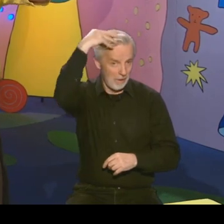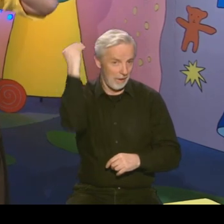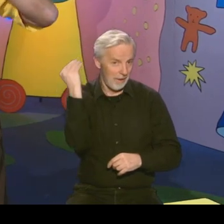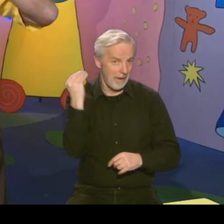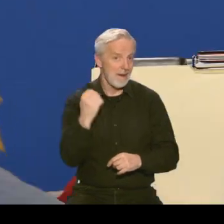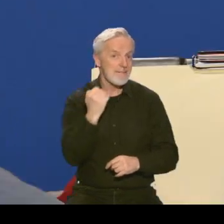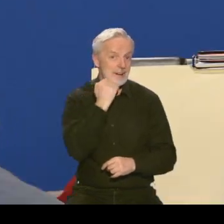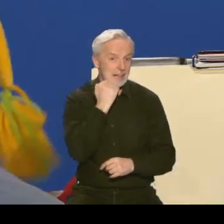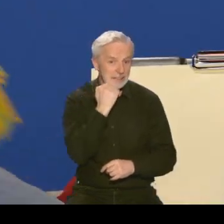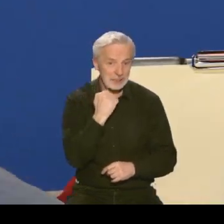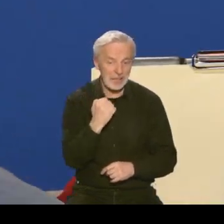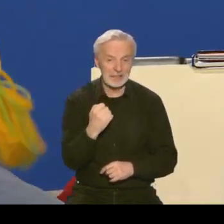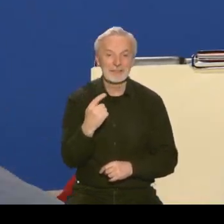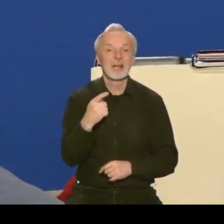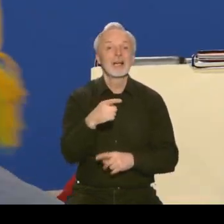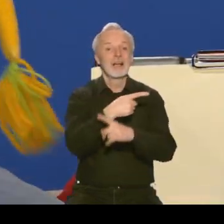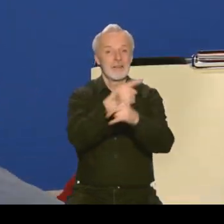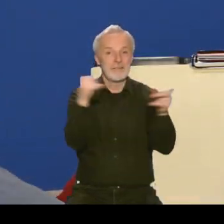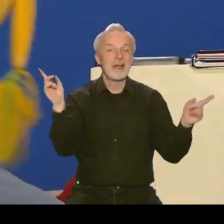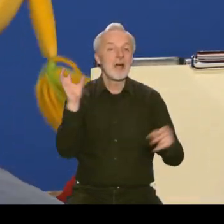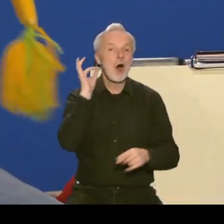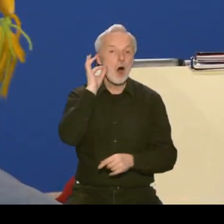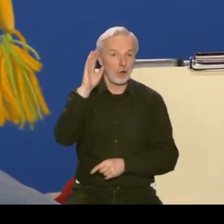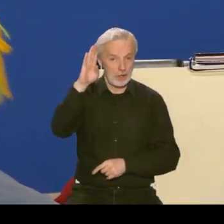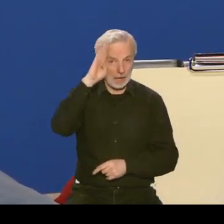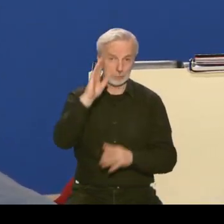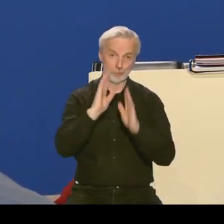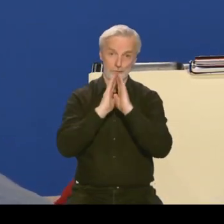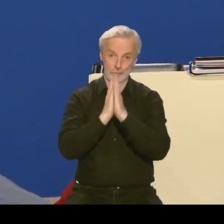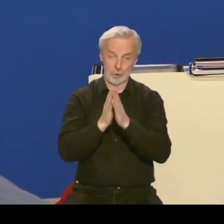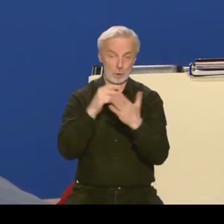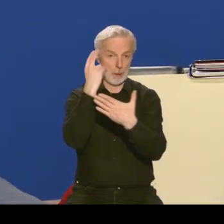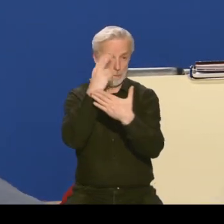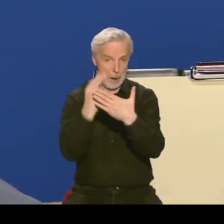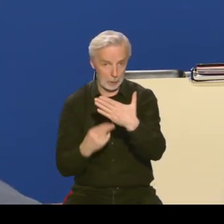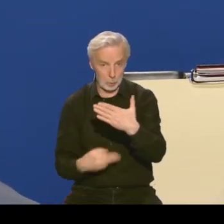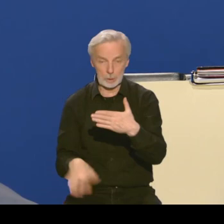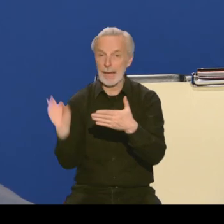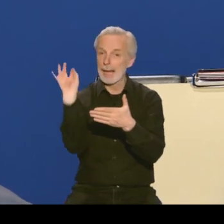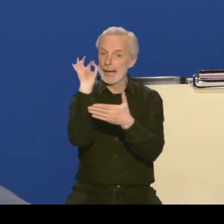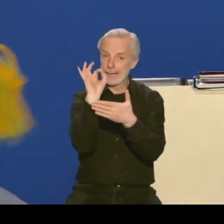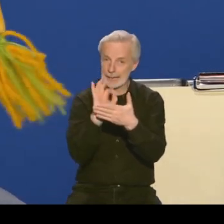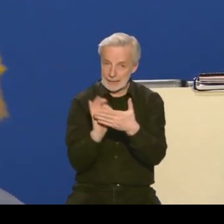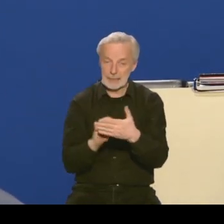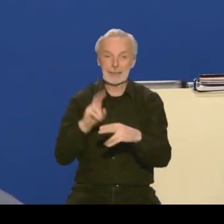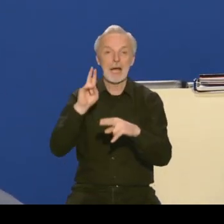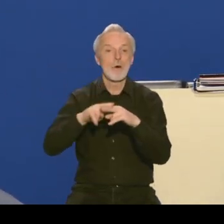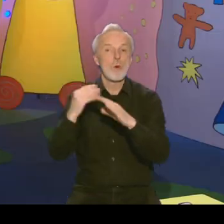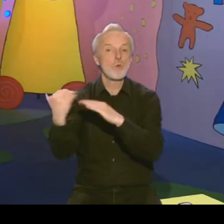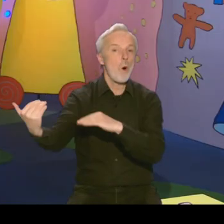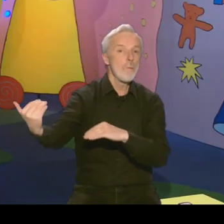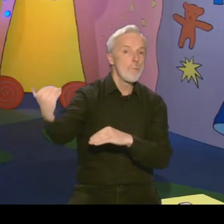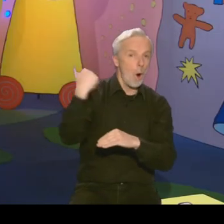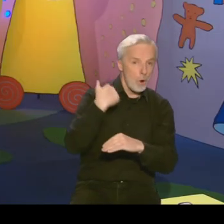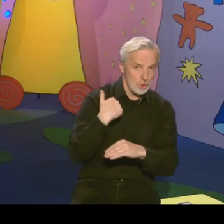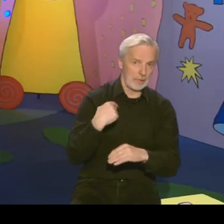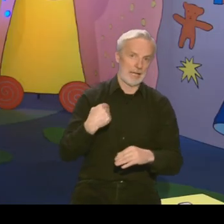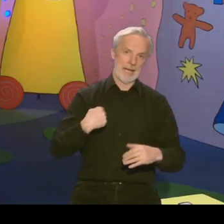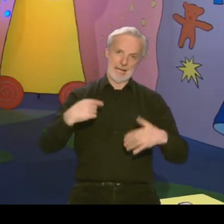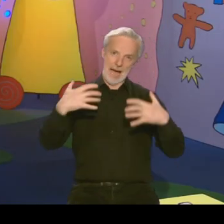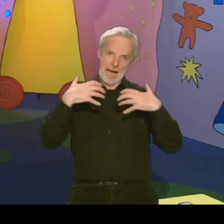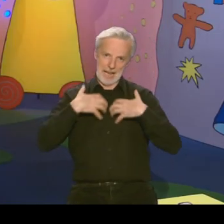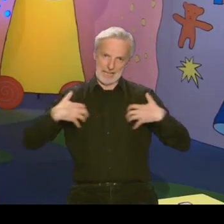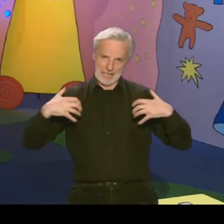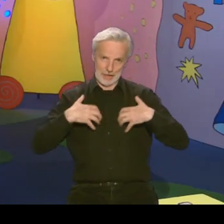veselá, podívejte. Holky a kluci, malujte, kreslete a posílejte nám obrázky. Moc se na ně těšíme,